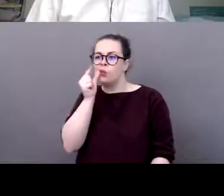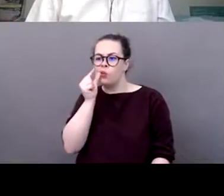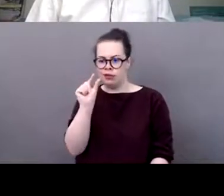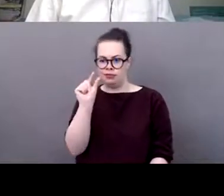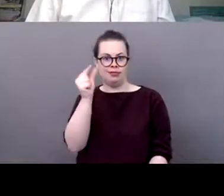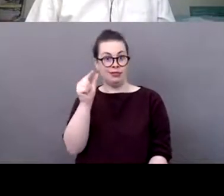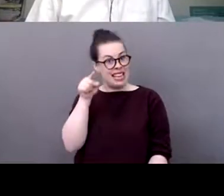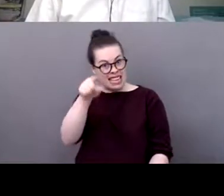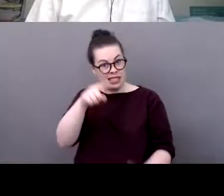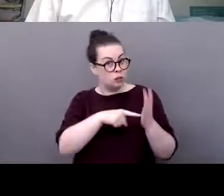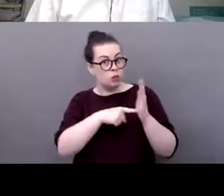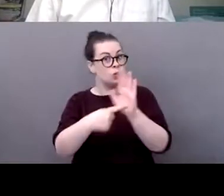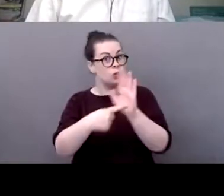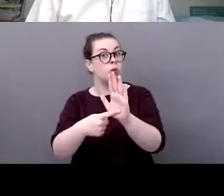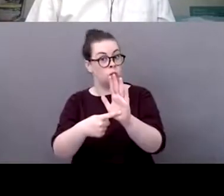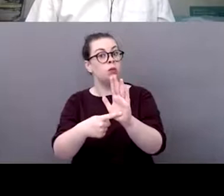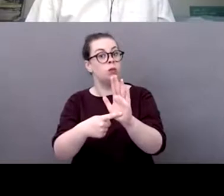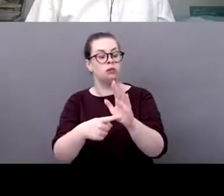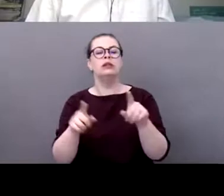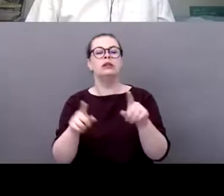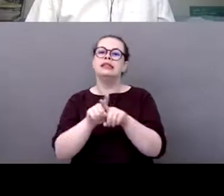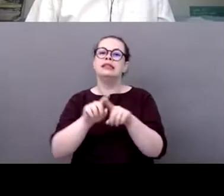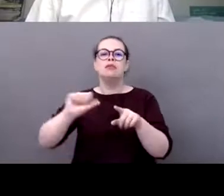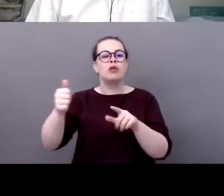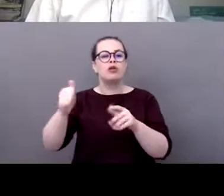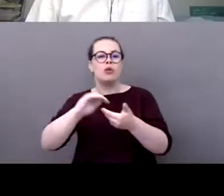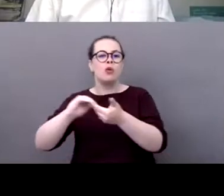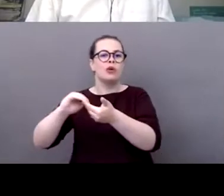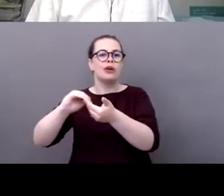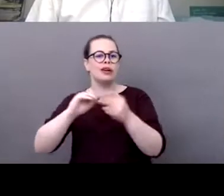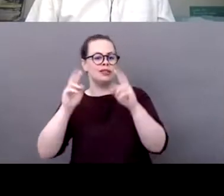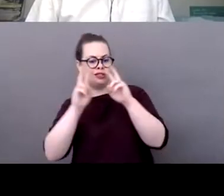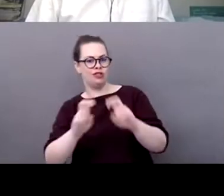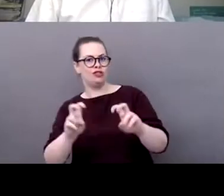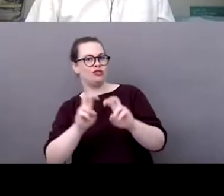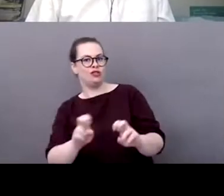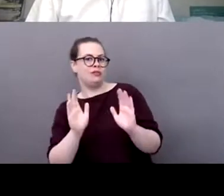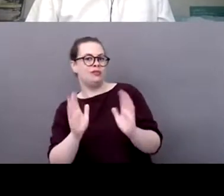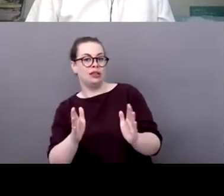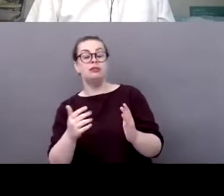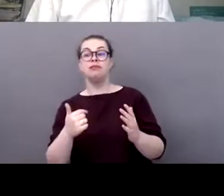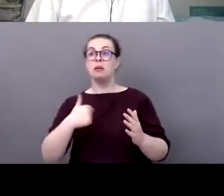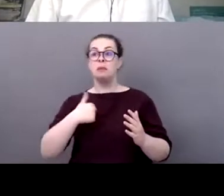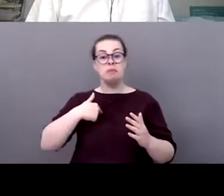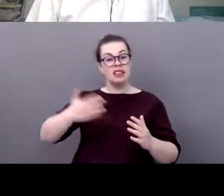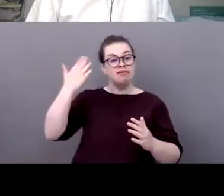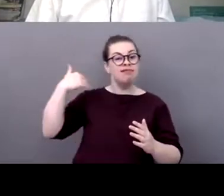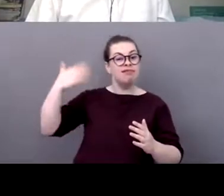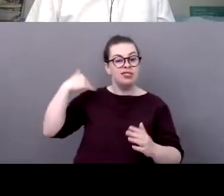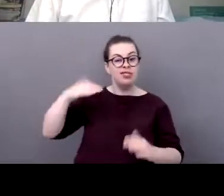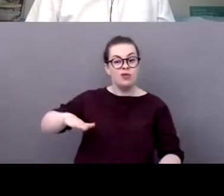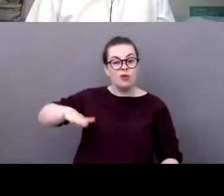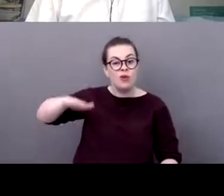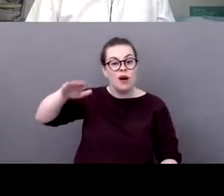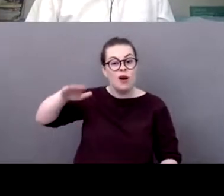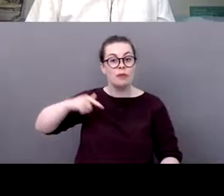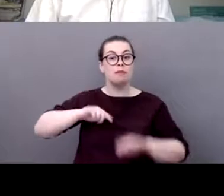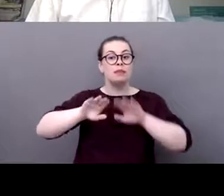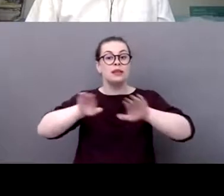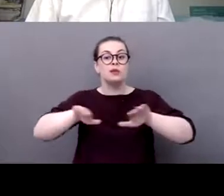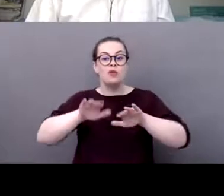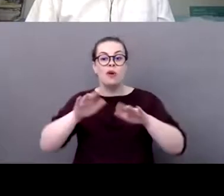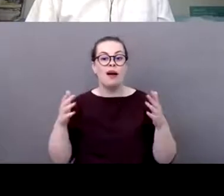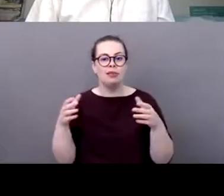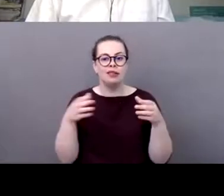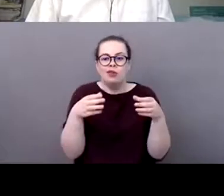j'ai nagé pendant de nombreuses années dans des clubs dans des dans des dans des académies etc et c'est vrai que je